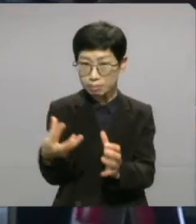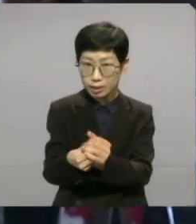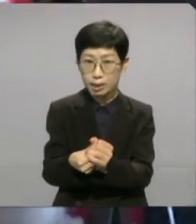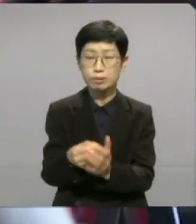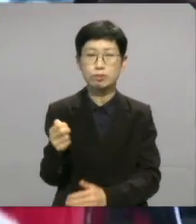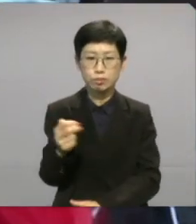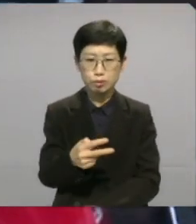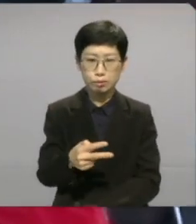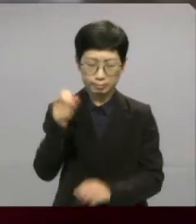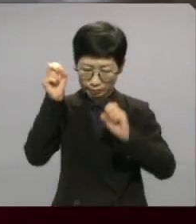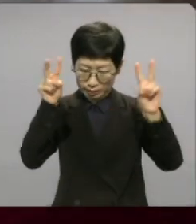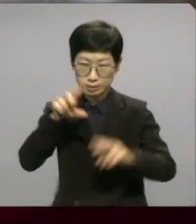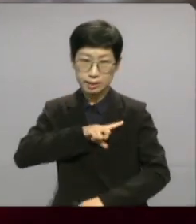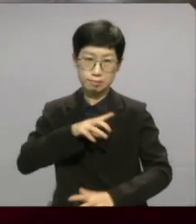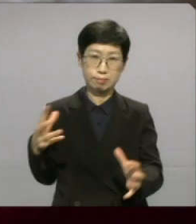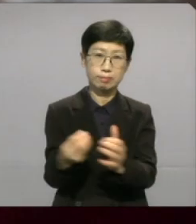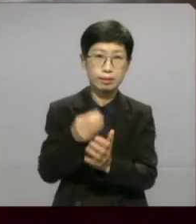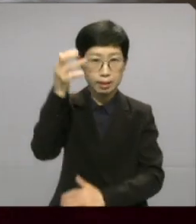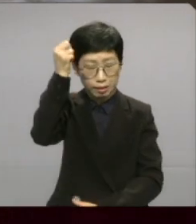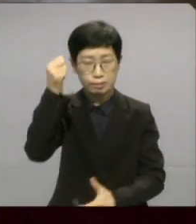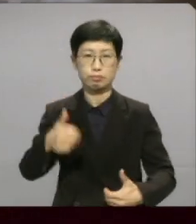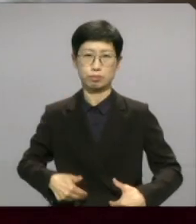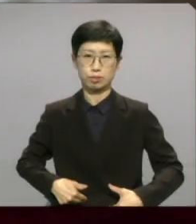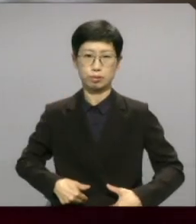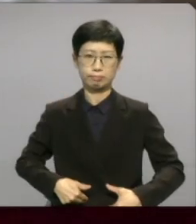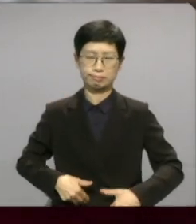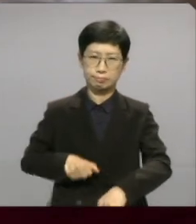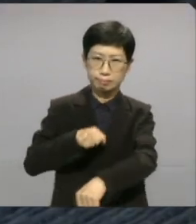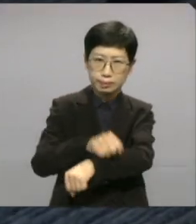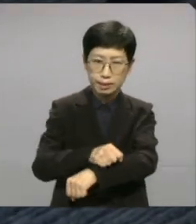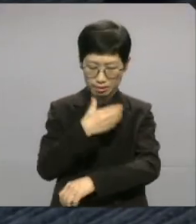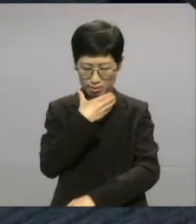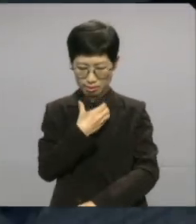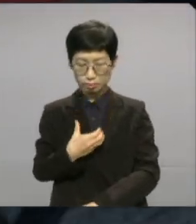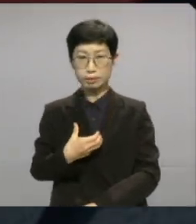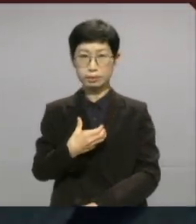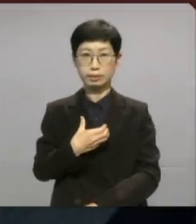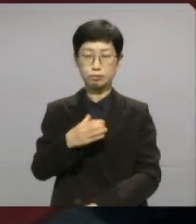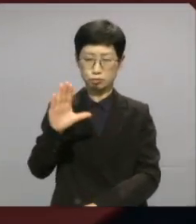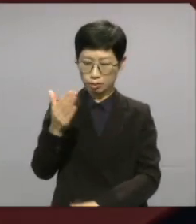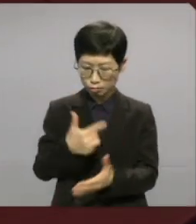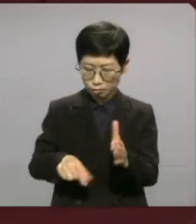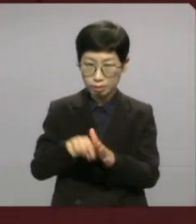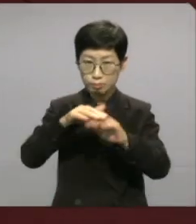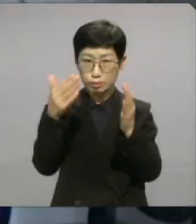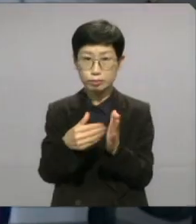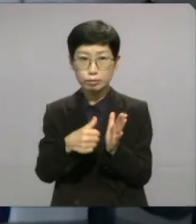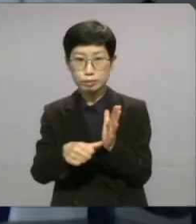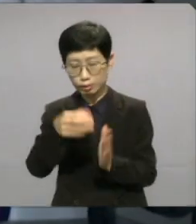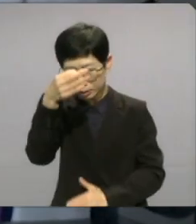슬록 이름을 모두 외우는 것까지 가장 정통한 산타 할아버지가 되는데 필요한 모든 도구와 기술을